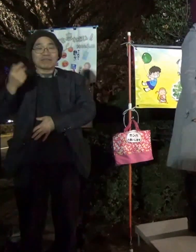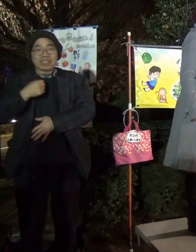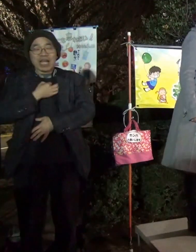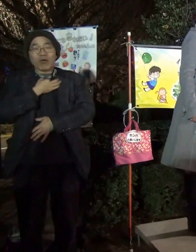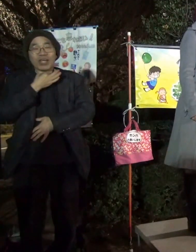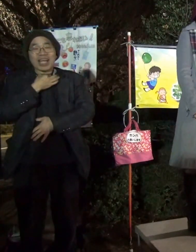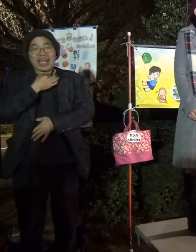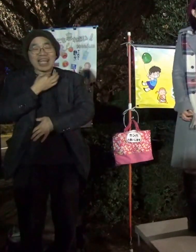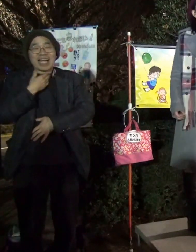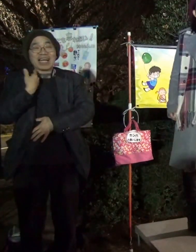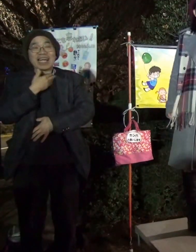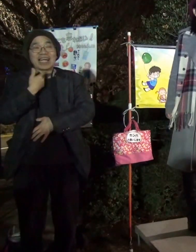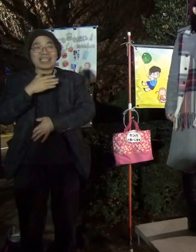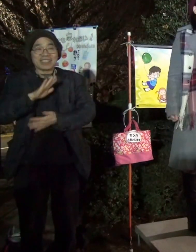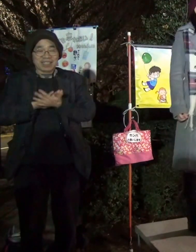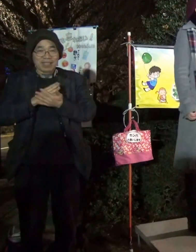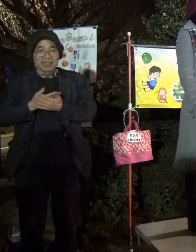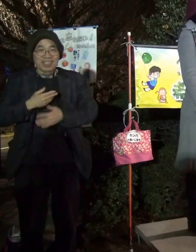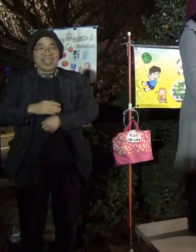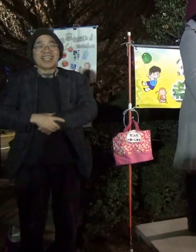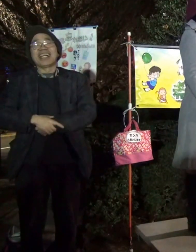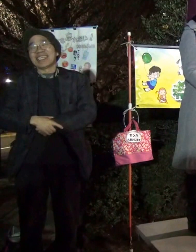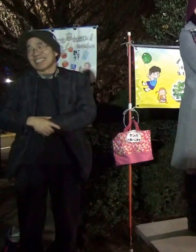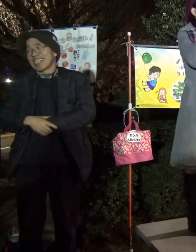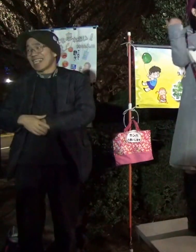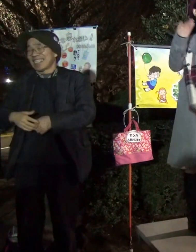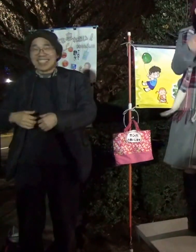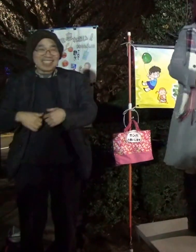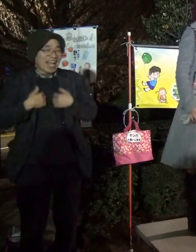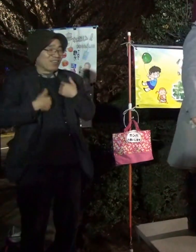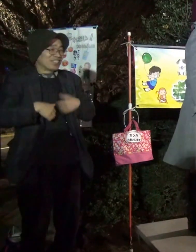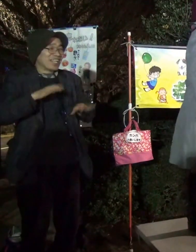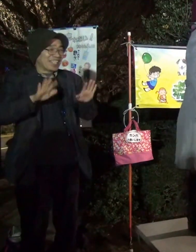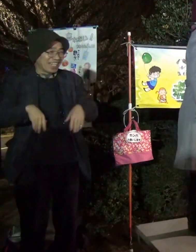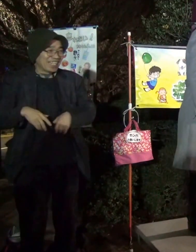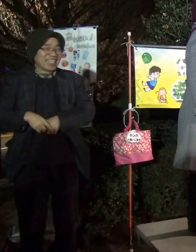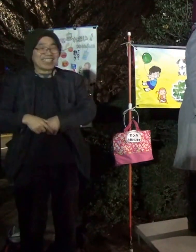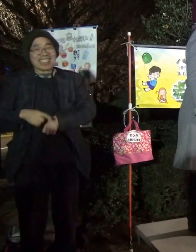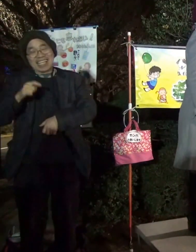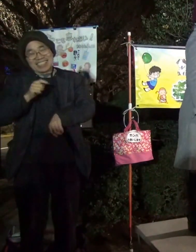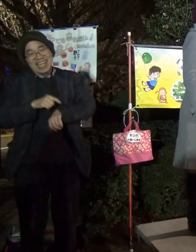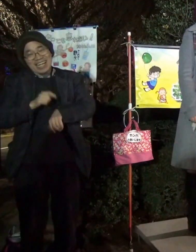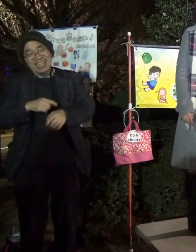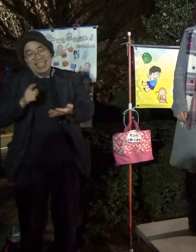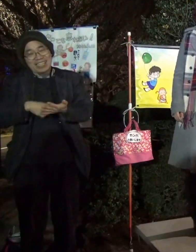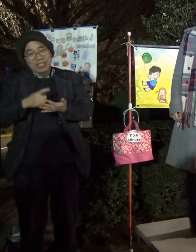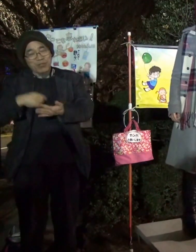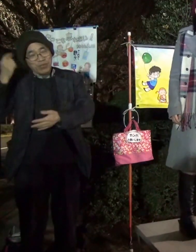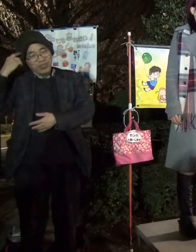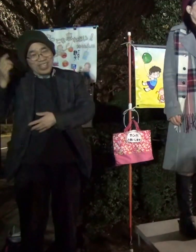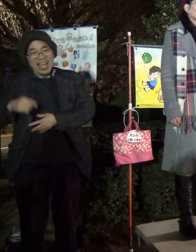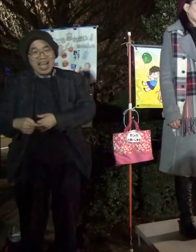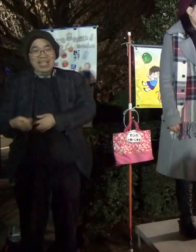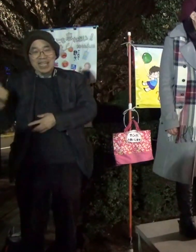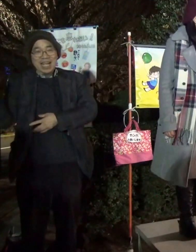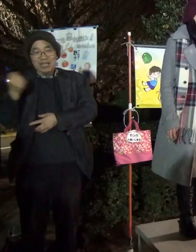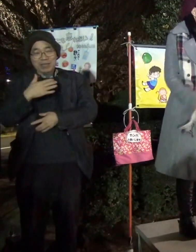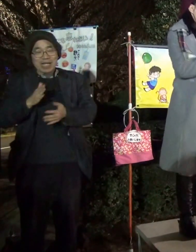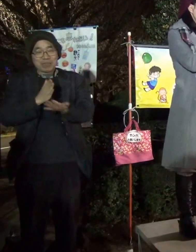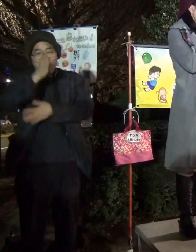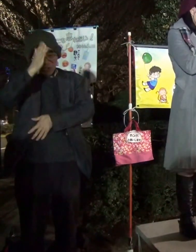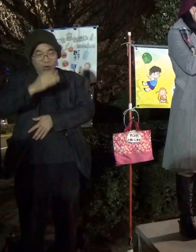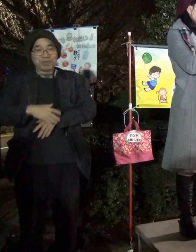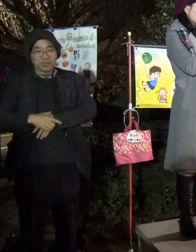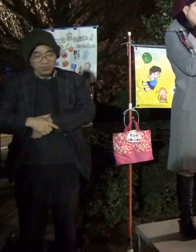やりましょうね、楽しかったですね。 何残っちゃう、それ。 はい、いやもうほんと今日時間足りないかもしれないので、ちょっととやりますので、今日もよろしくお願いいた